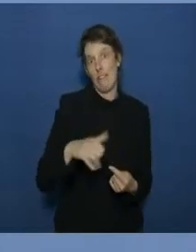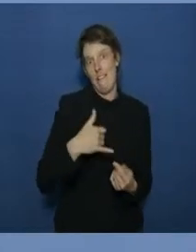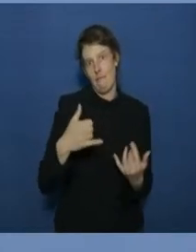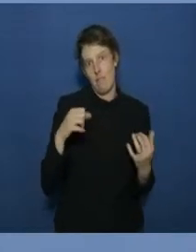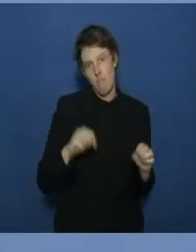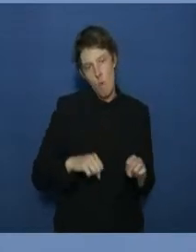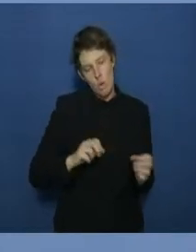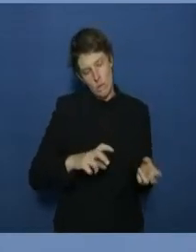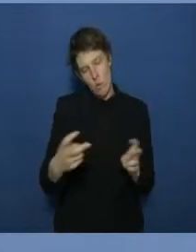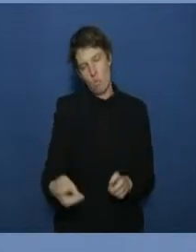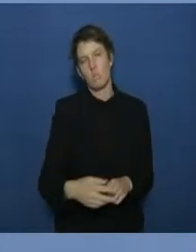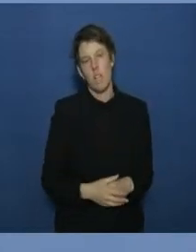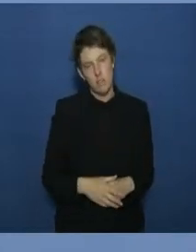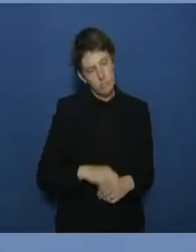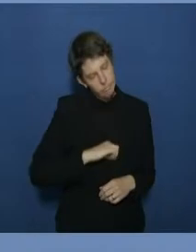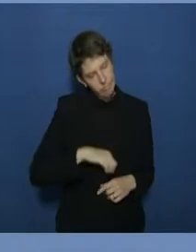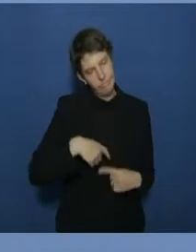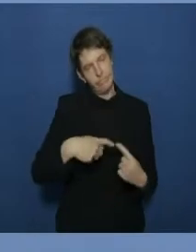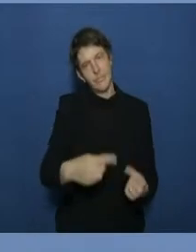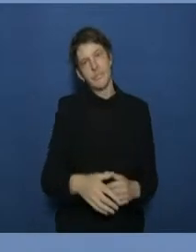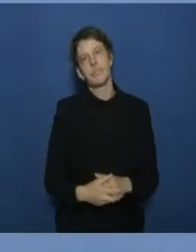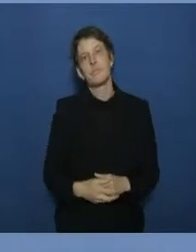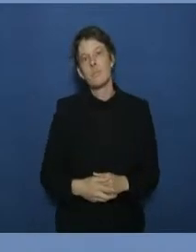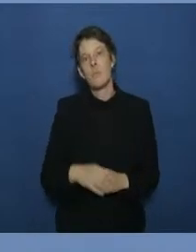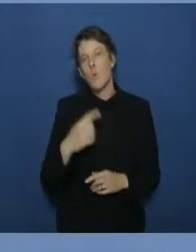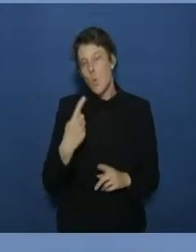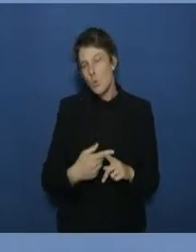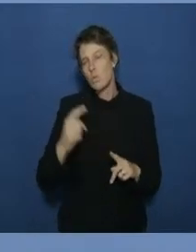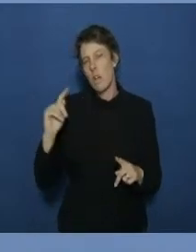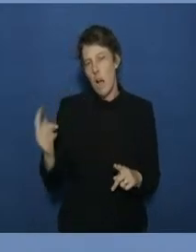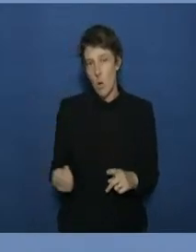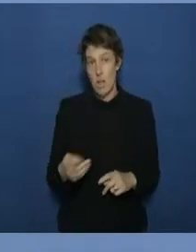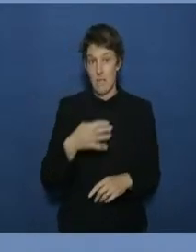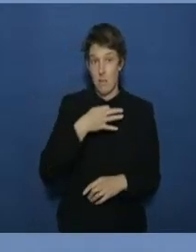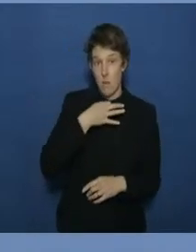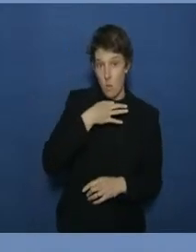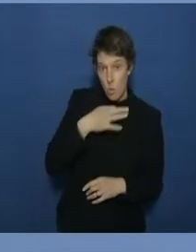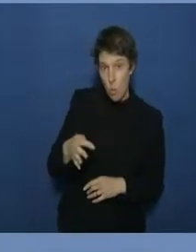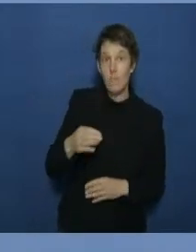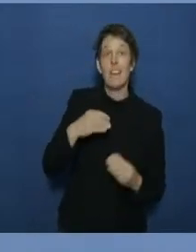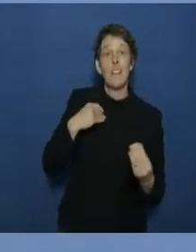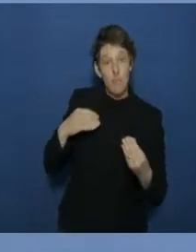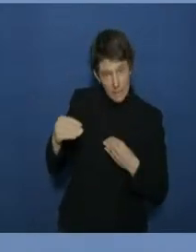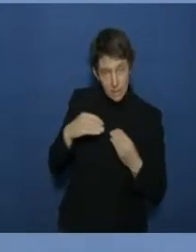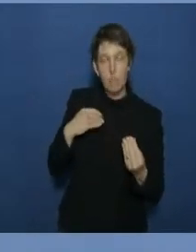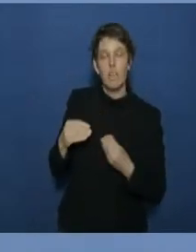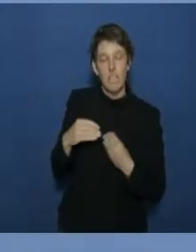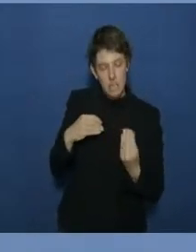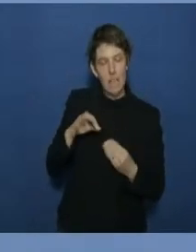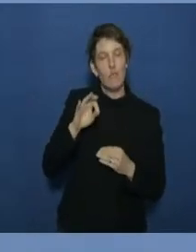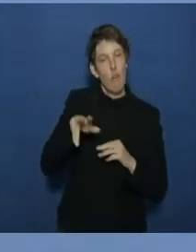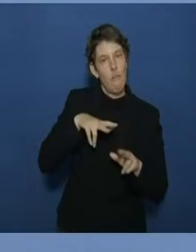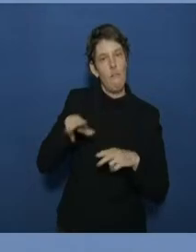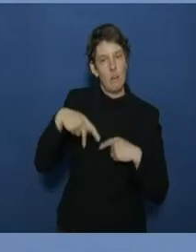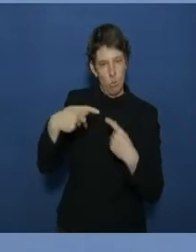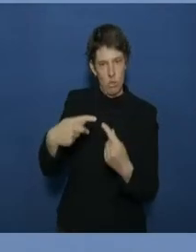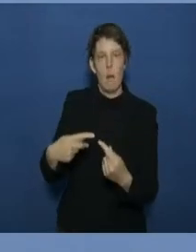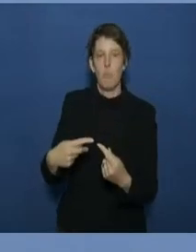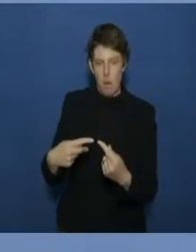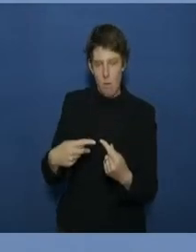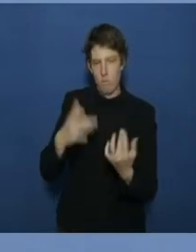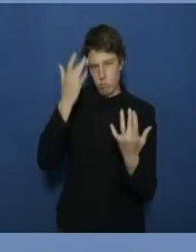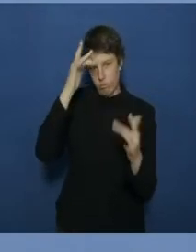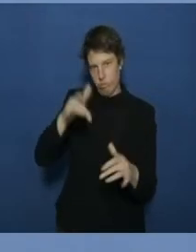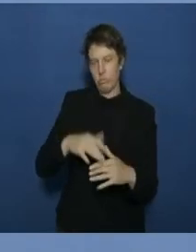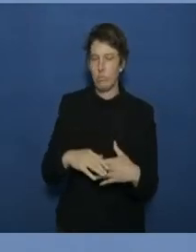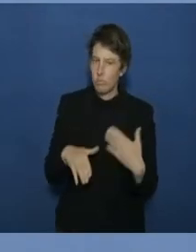möglich umzusetzen und dabei auch die entsprechend notwendige Flexibilität bei den Verwaltungsabläufen